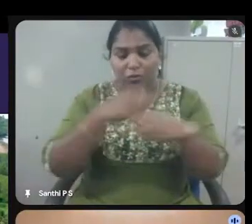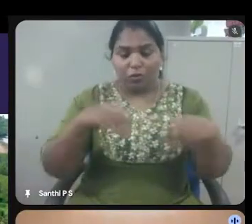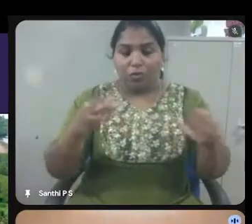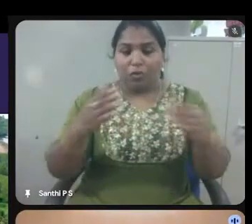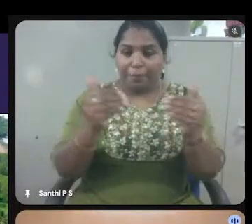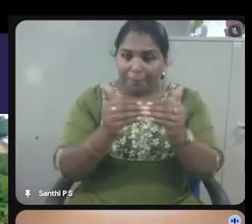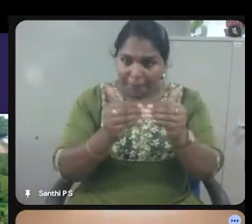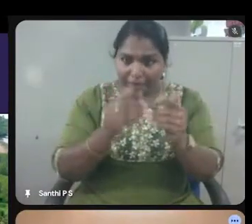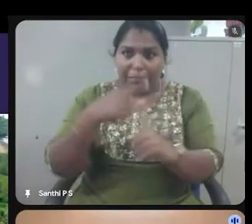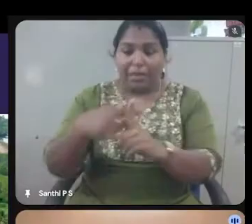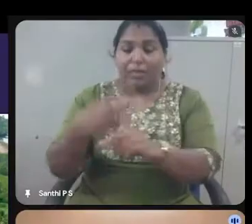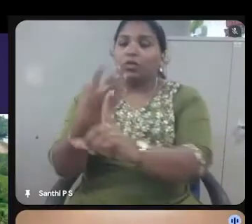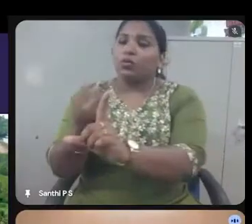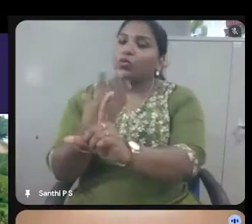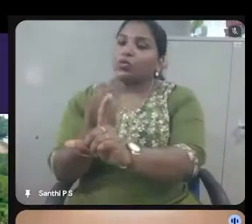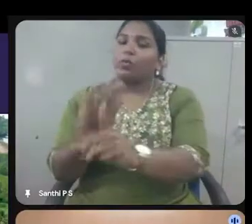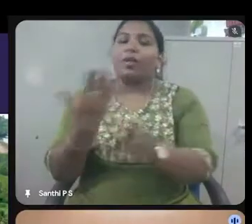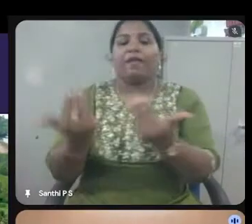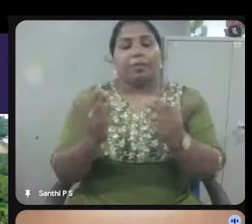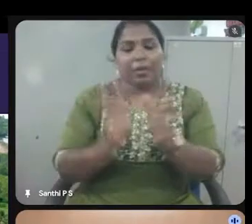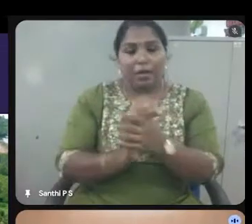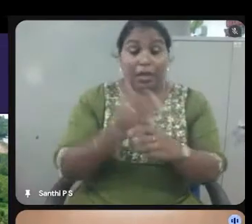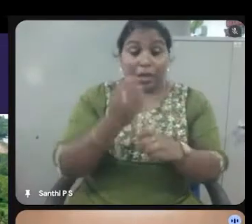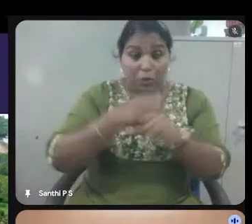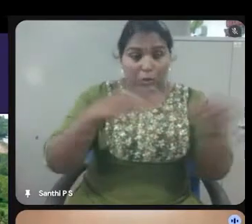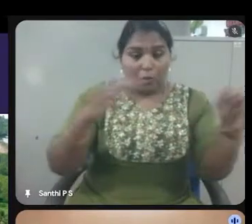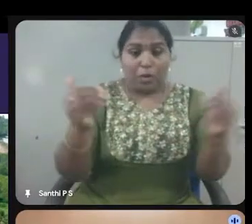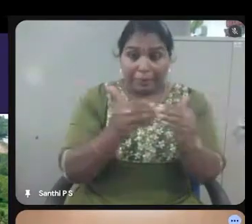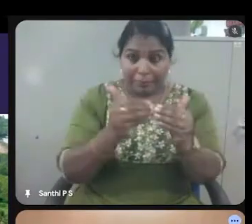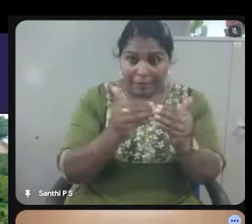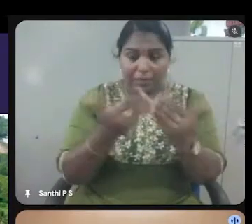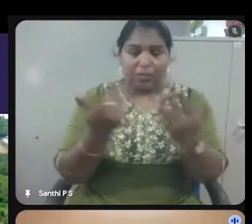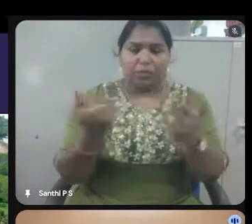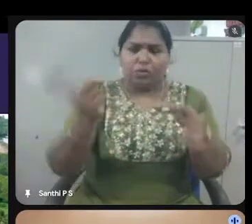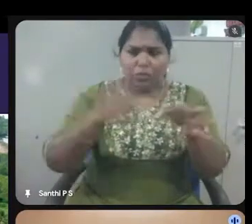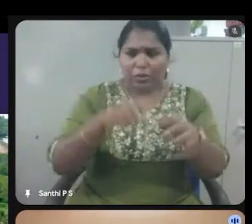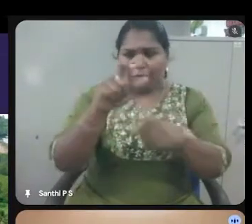യൂട്യൂബിലും കാണാവുന്നതാണ്. ഗൂഗിൾ മീറ്റിൽ ജോയിൻ ചെയ്തിട്ടുള്ള പാർട്ടിസിപ്പൻസ്